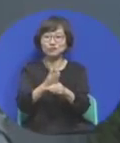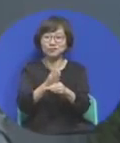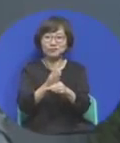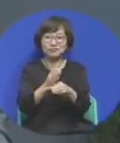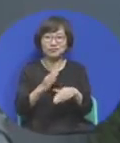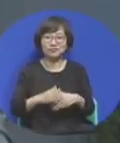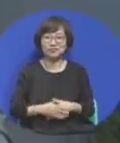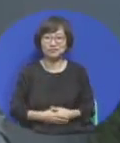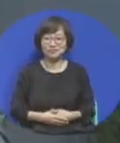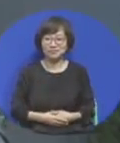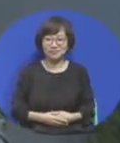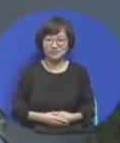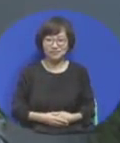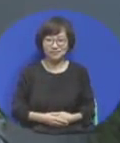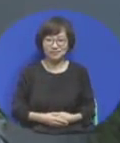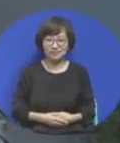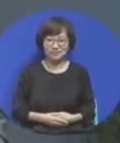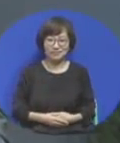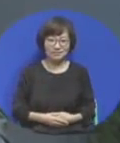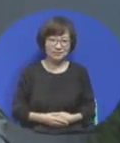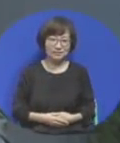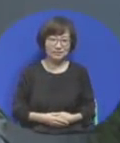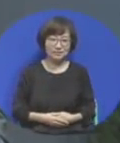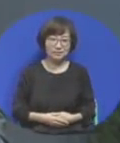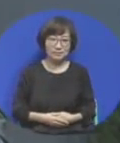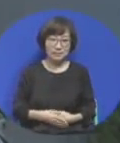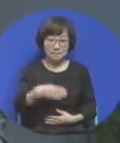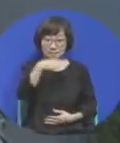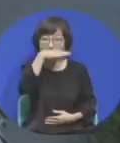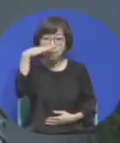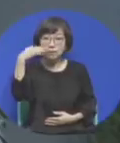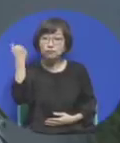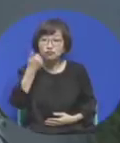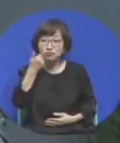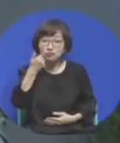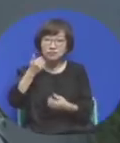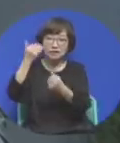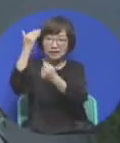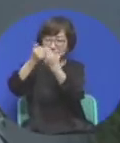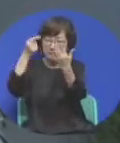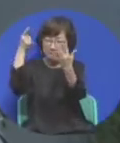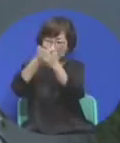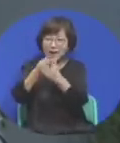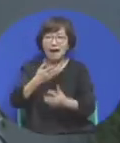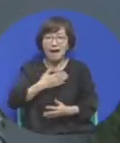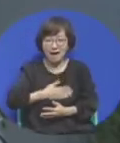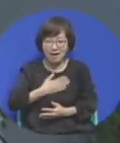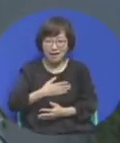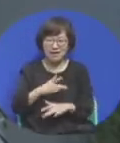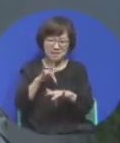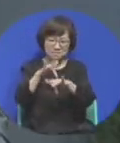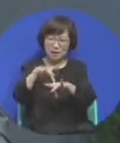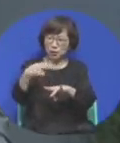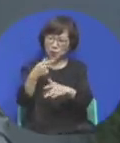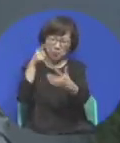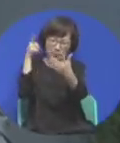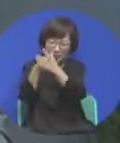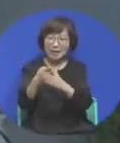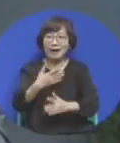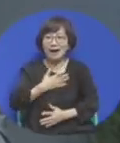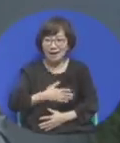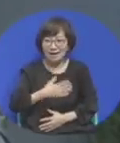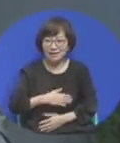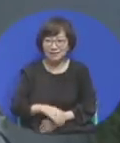new ways to attack me. 누가 틀린가는 하나님이 아실 겁니다. But God knows who's in the wrong. 마귀도 알아요. And Satan knows as